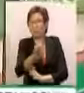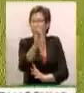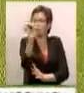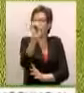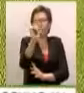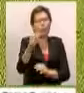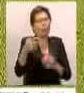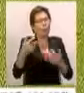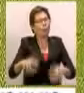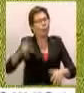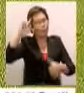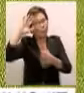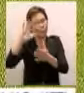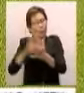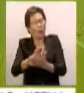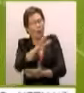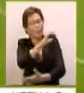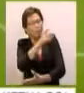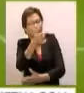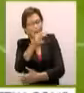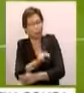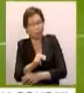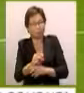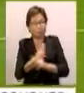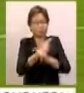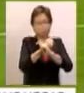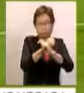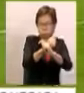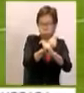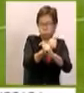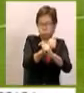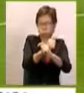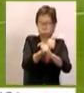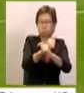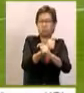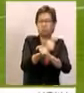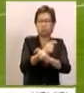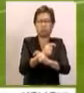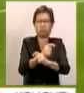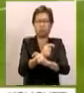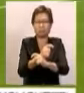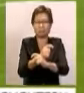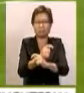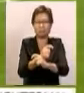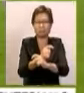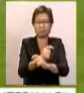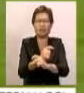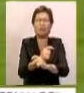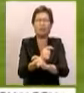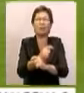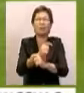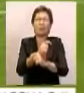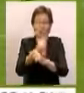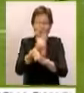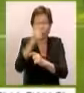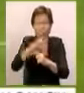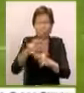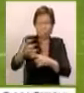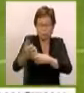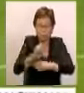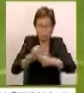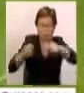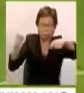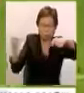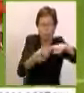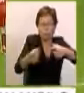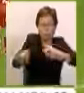yang meyakinkan Tan Cheng Ho. Kubu Thailand juga bukan kukuh. Apa yang pasti, bagi mencuri gol di bawah